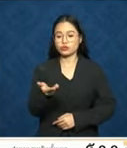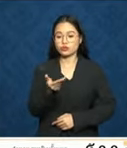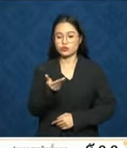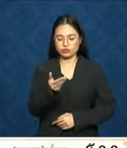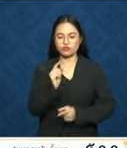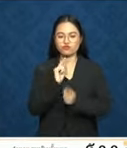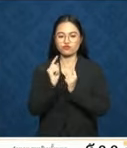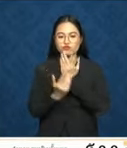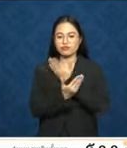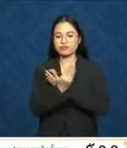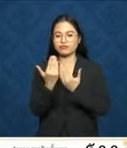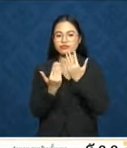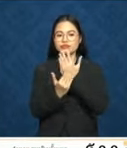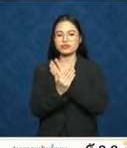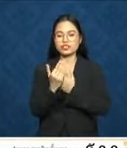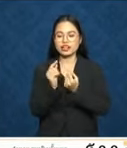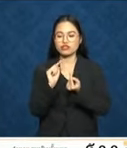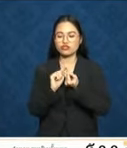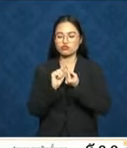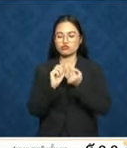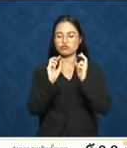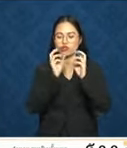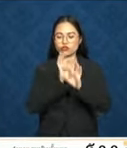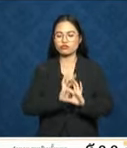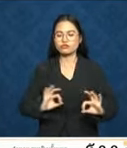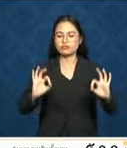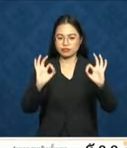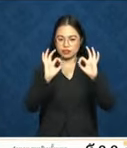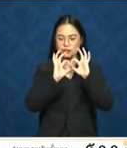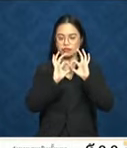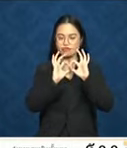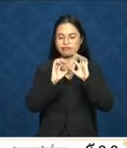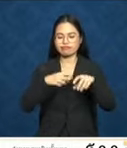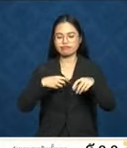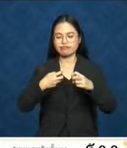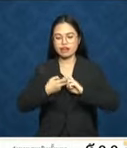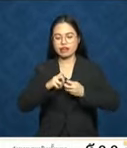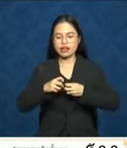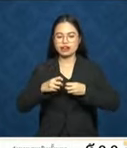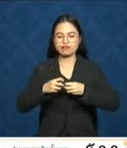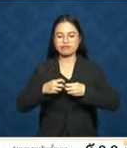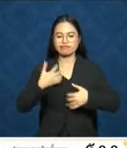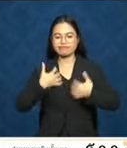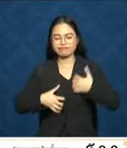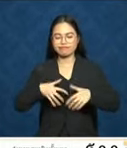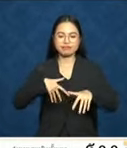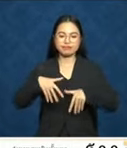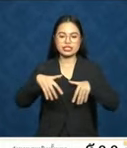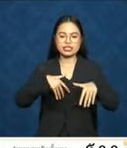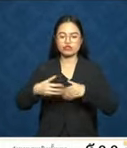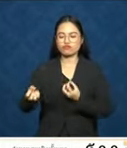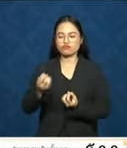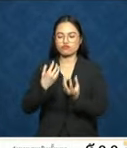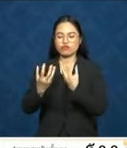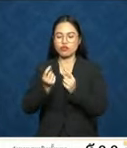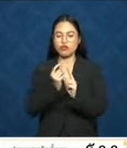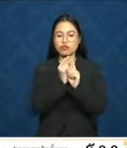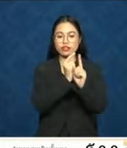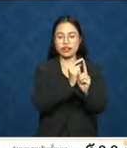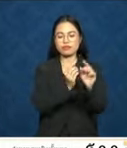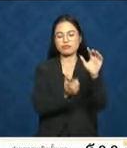ได้ปรึกษาหารือเรื่องที่สำคัญและที่ ความเดือดร้อนของประชาชนตามข้อบังคับของสภ